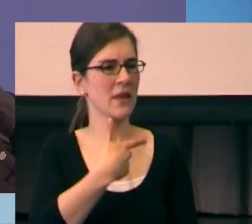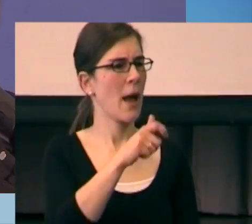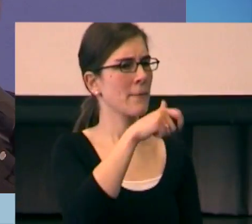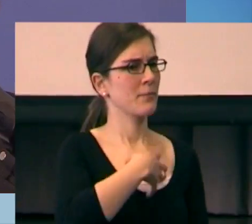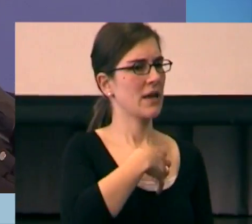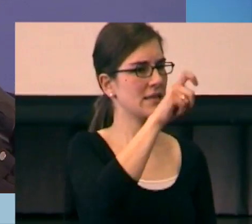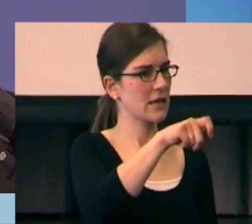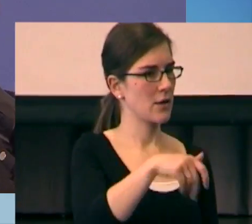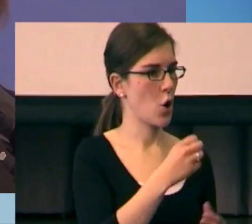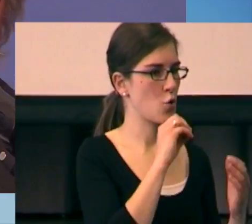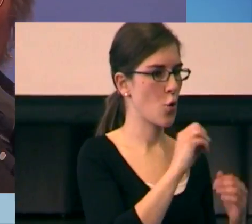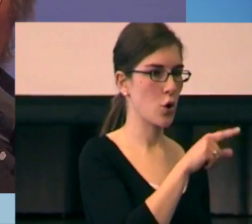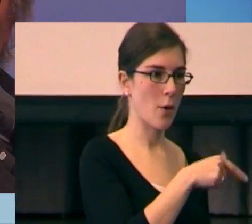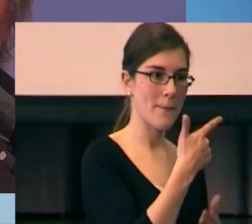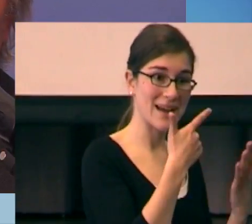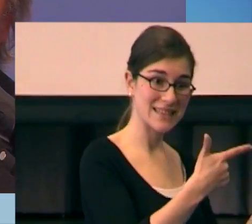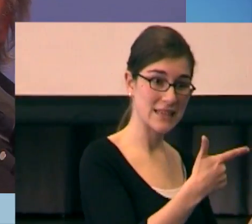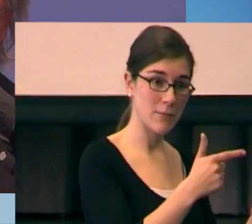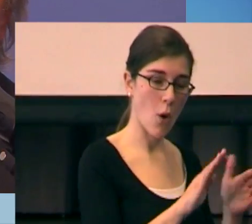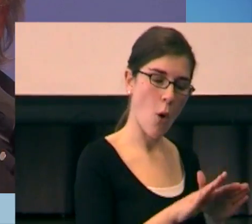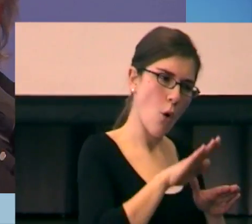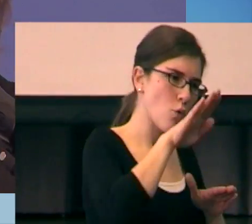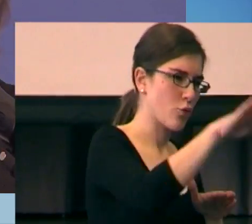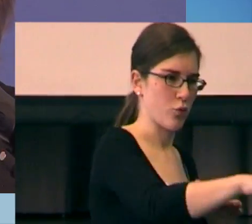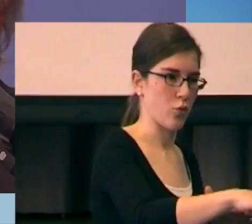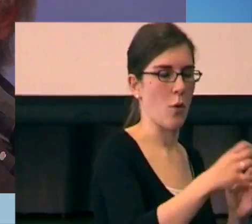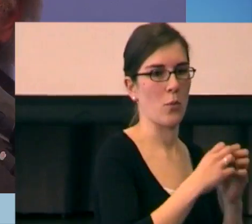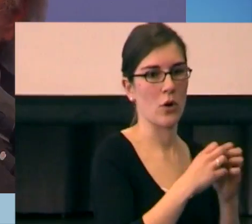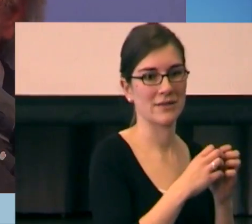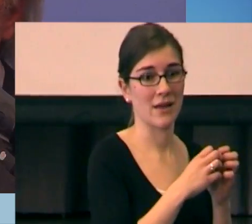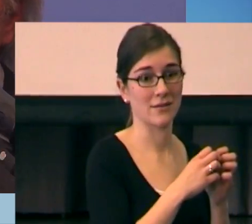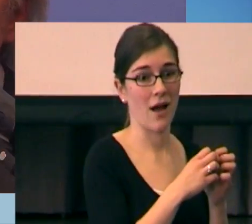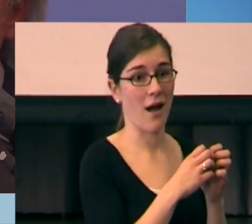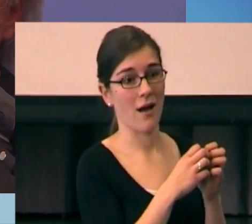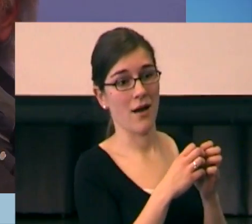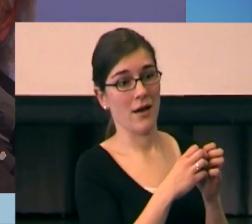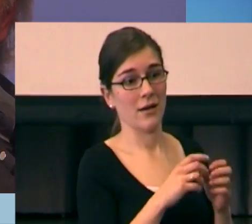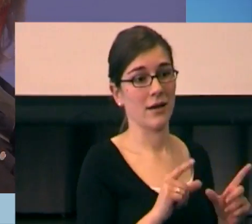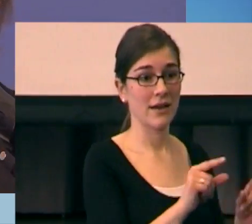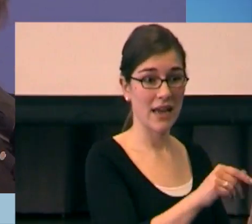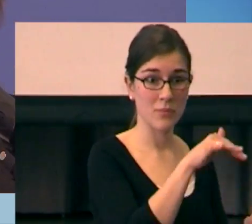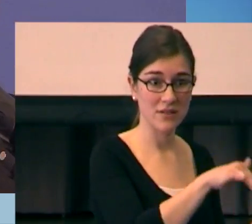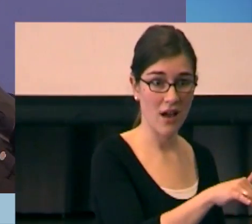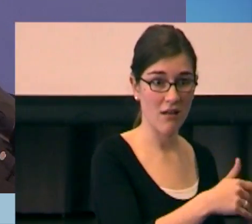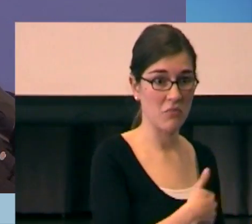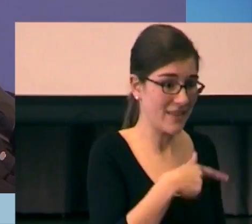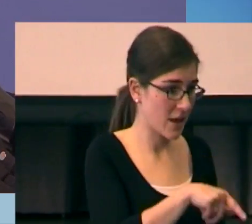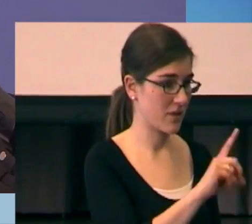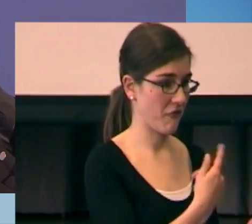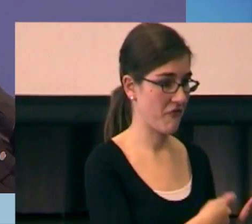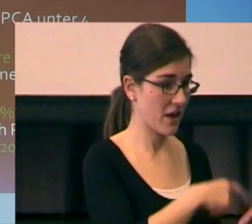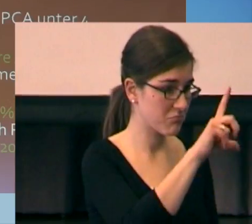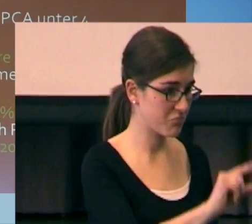ein fortgeschrittenes Prostatakarzinom gehabt. Das ist also kein Beweis, PSA niedrig, kein Krebs, PSA hoch, Krebs.